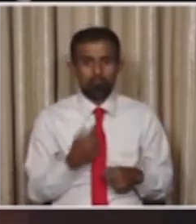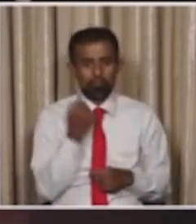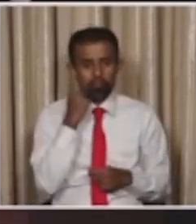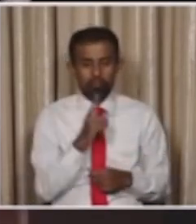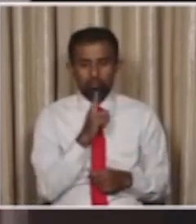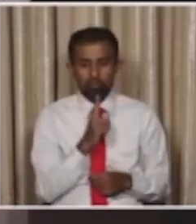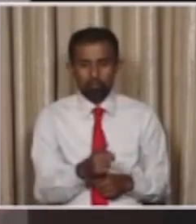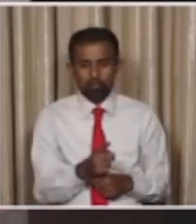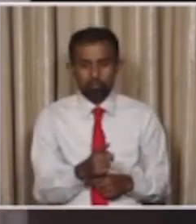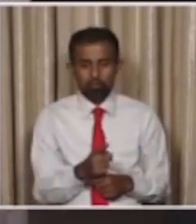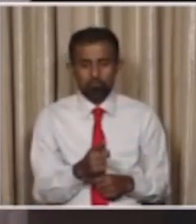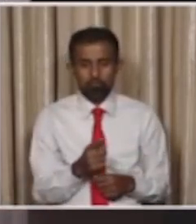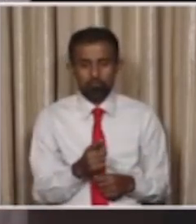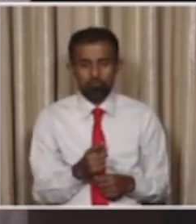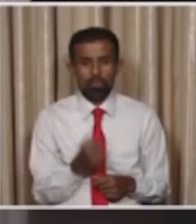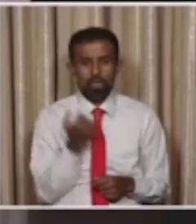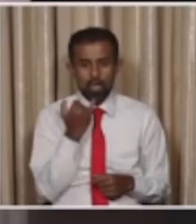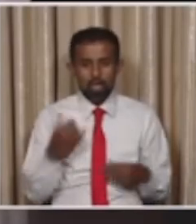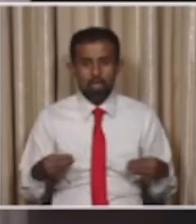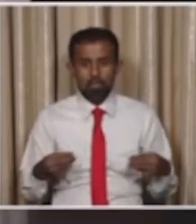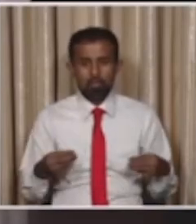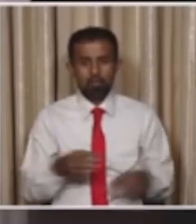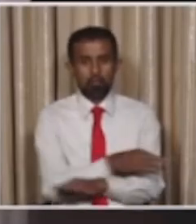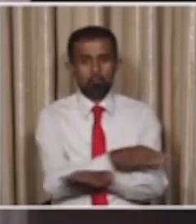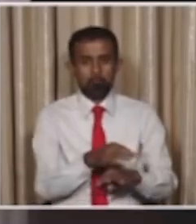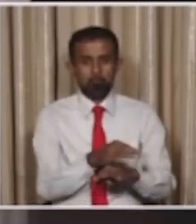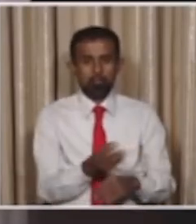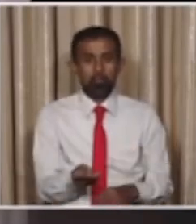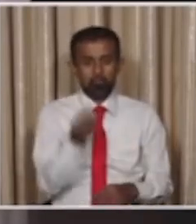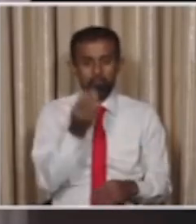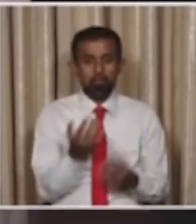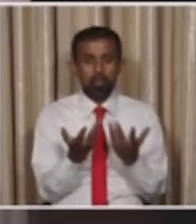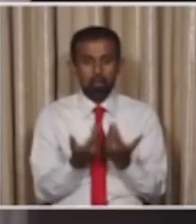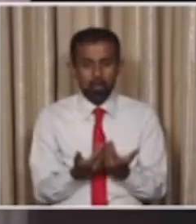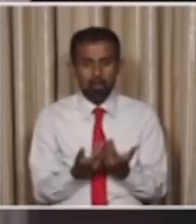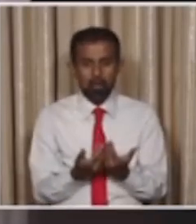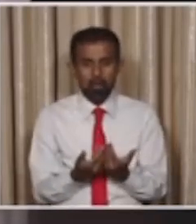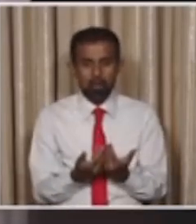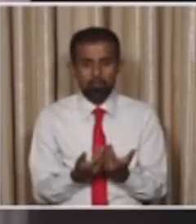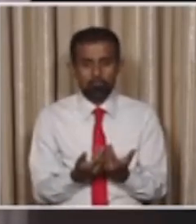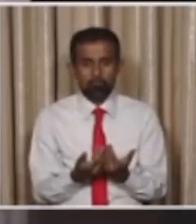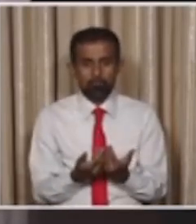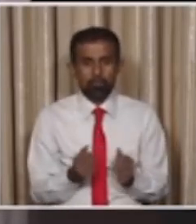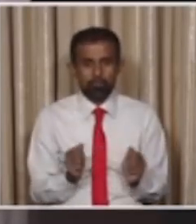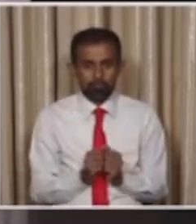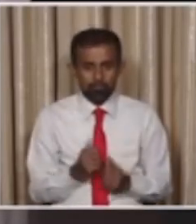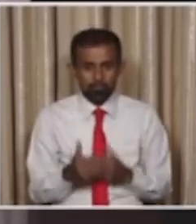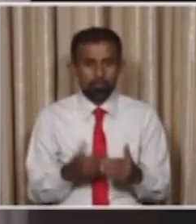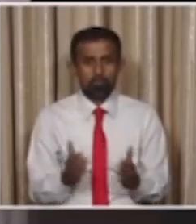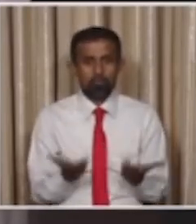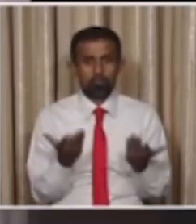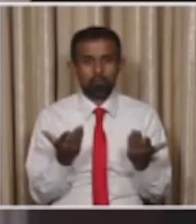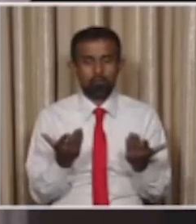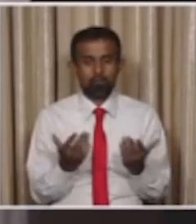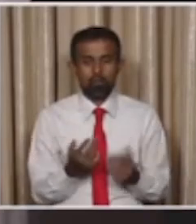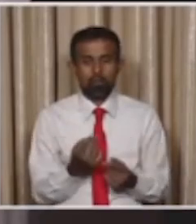කරන්නේ බොහොම සරල දෙයක්. දැන් ඔබතුමා ඔය වැඩි කරපු ප්‍රමාණයන් ක්‍රියාත්මක කිරීම සඳහා ඔය